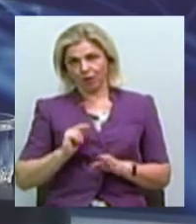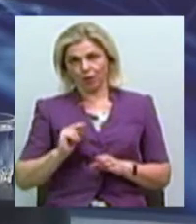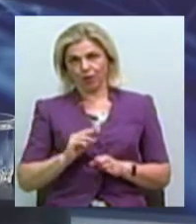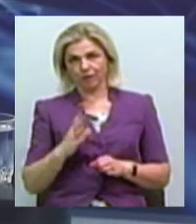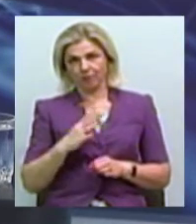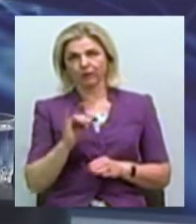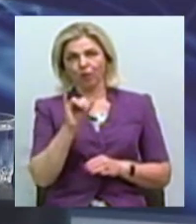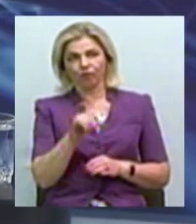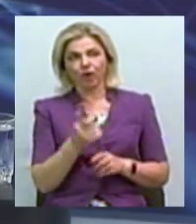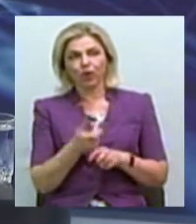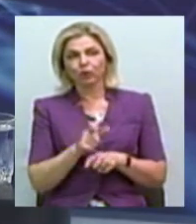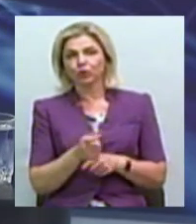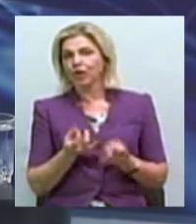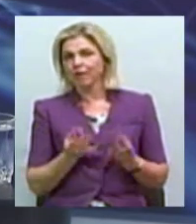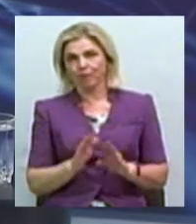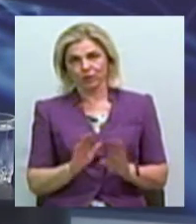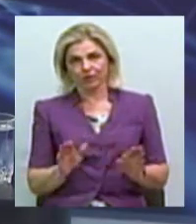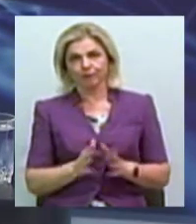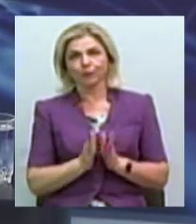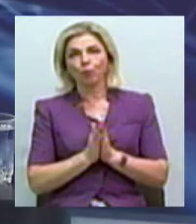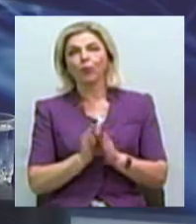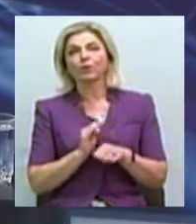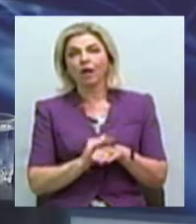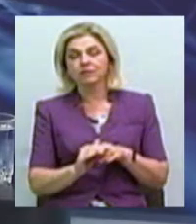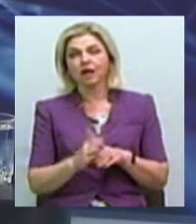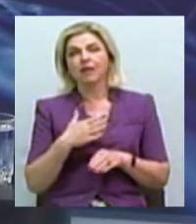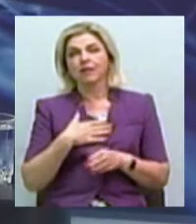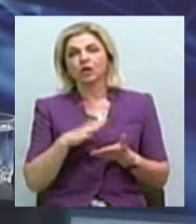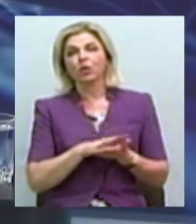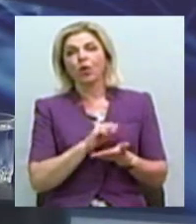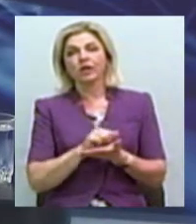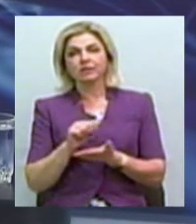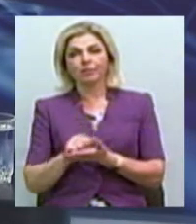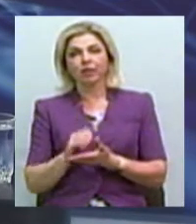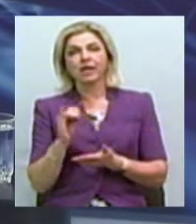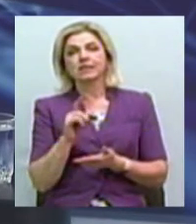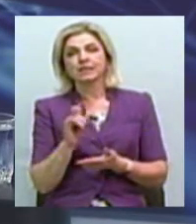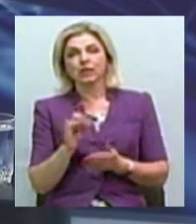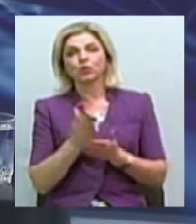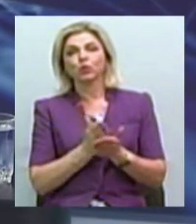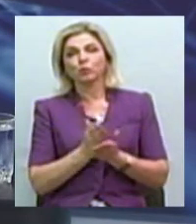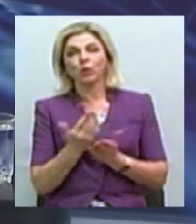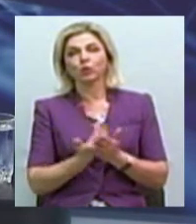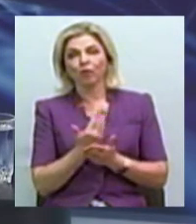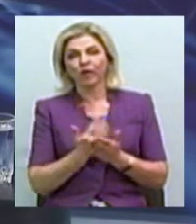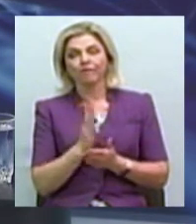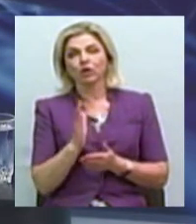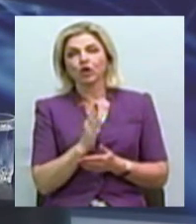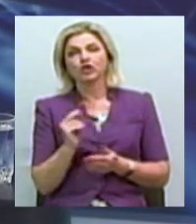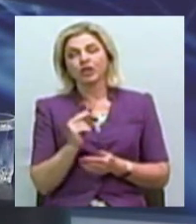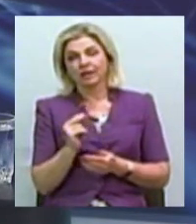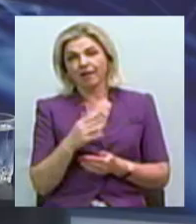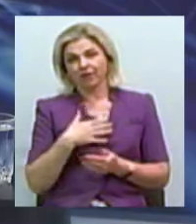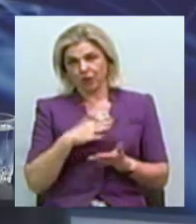вас дуже непроста. Будь ласка, наші кореспонденти зі служби новин Вікторія Чернявська та Ігор